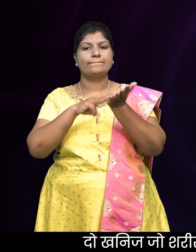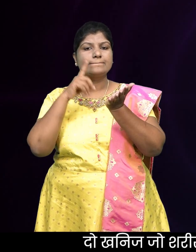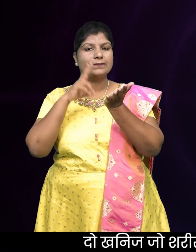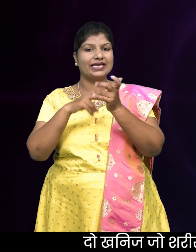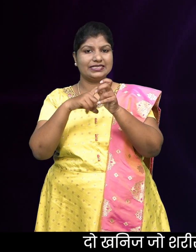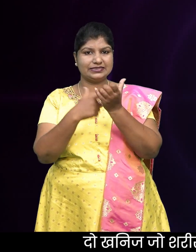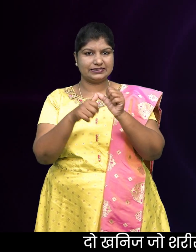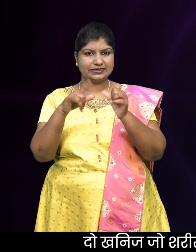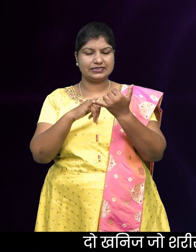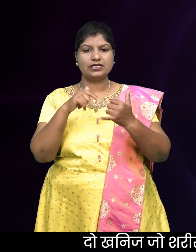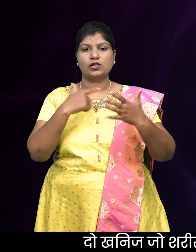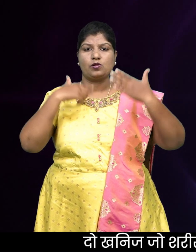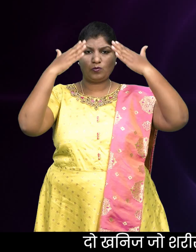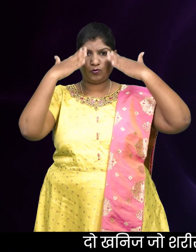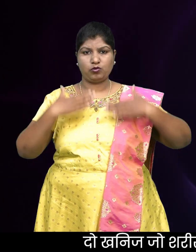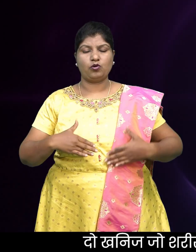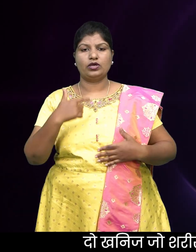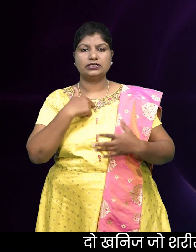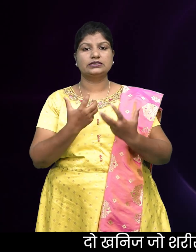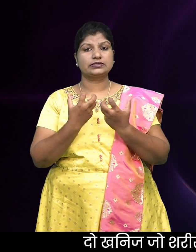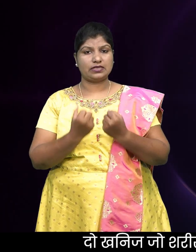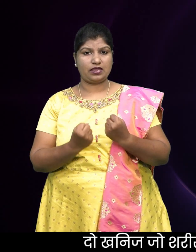के लिए चाहिए,